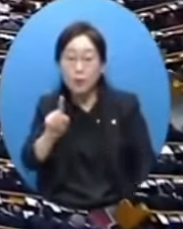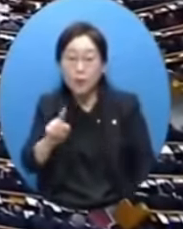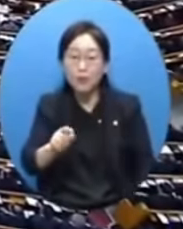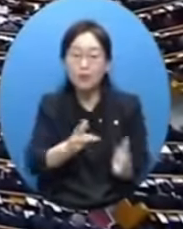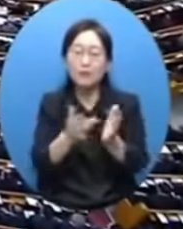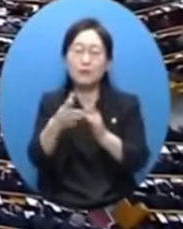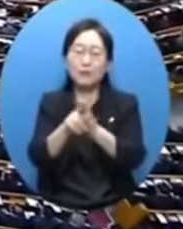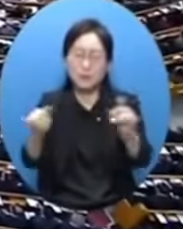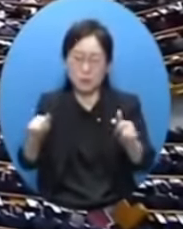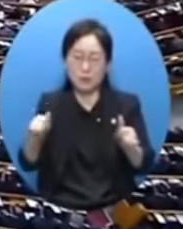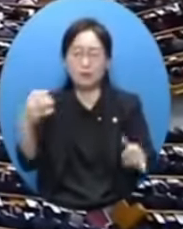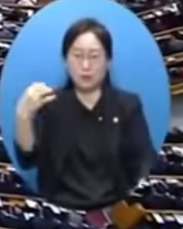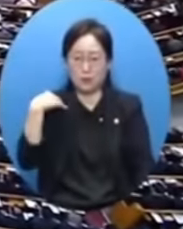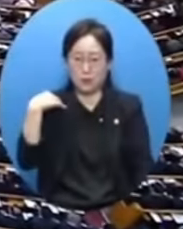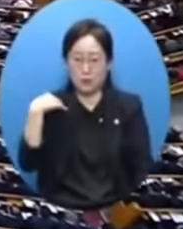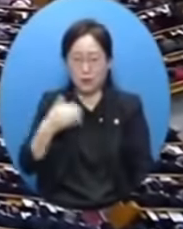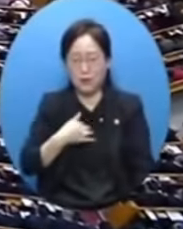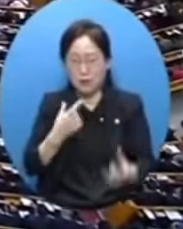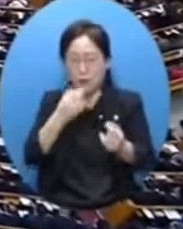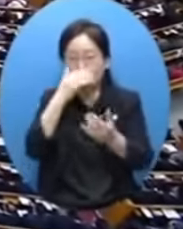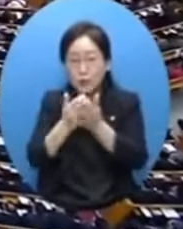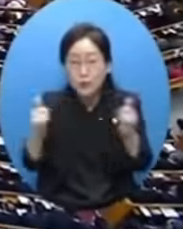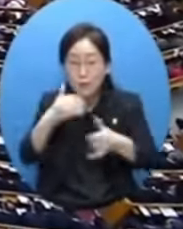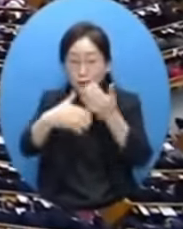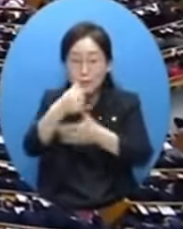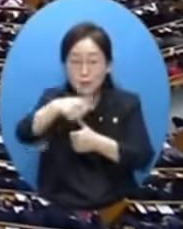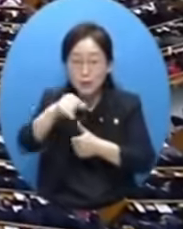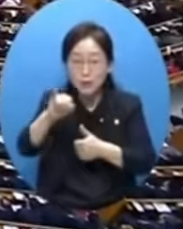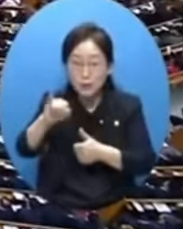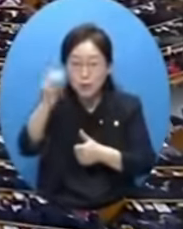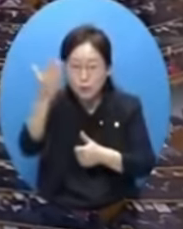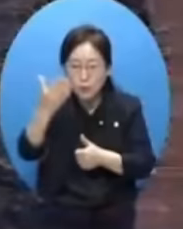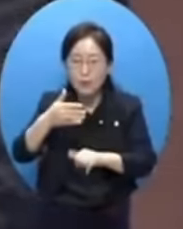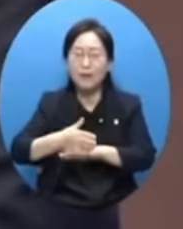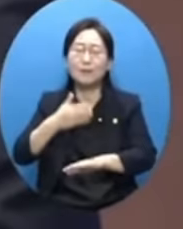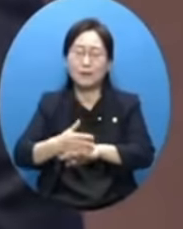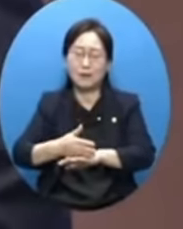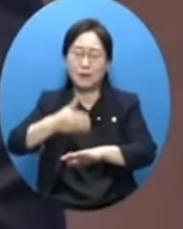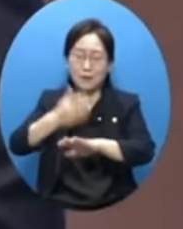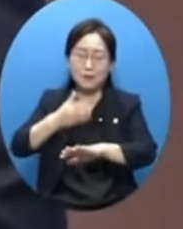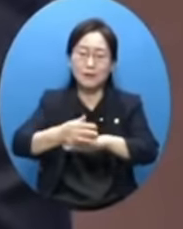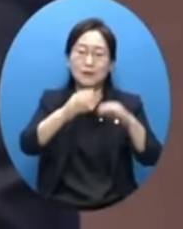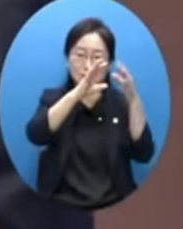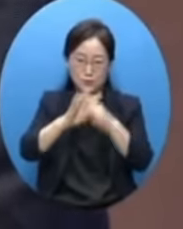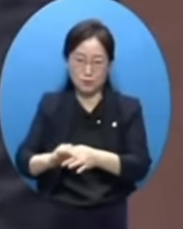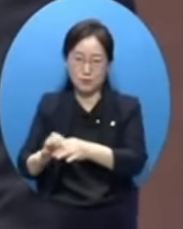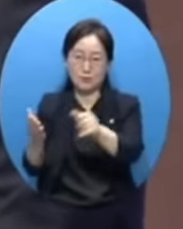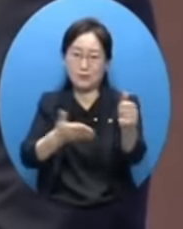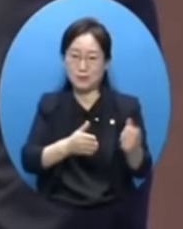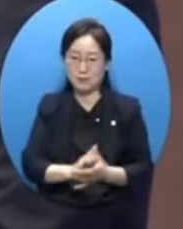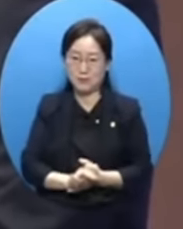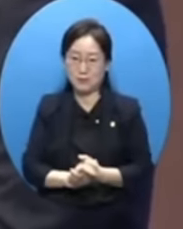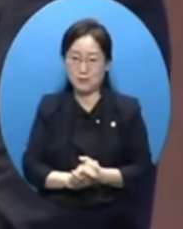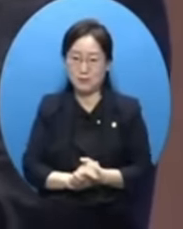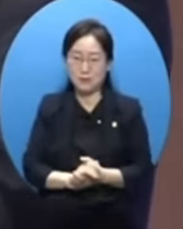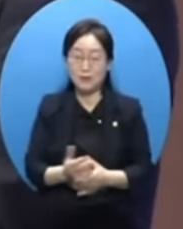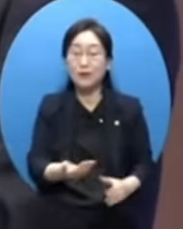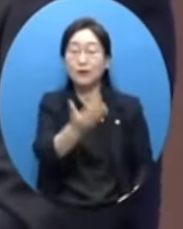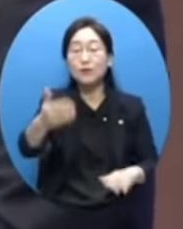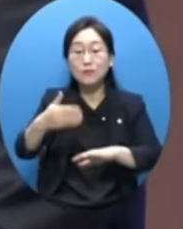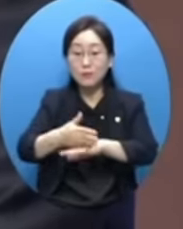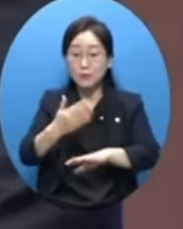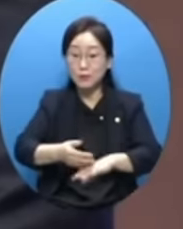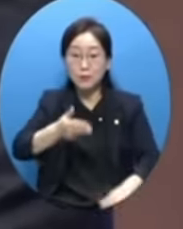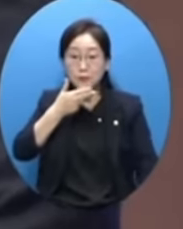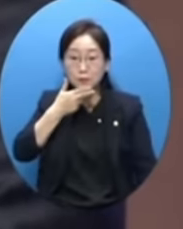죄인이 하나님의 자녀가 된 것에 대해서 감사하고 또 감사하고 또 감사해야 되는 것입니다. 여러분, 감사하지